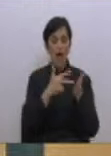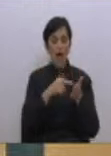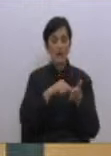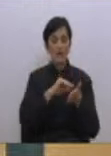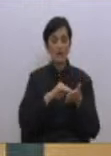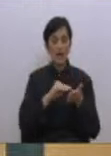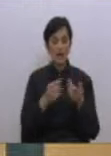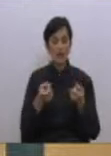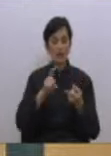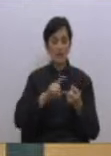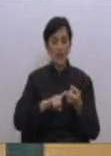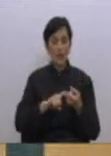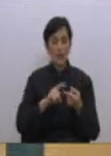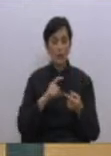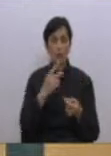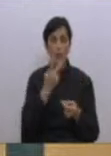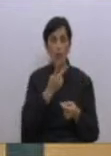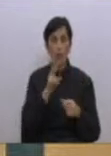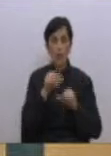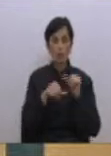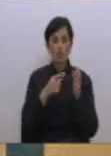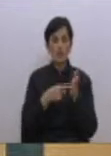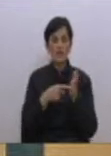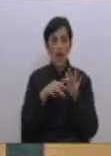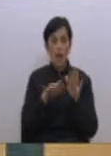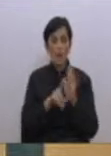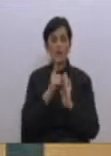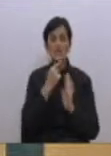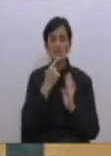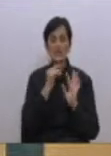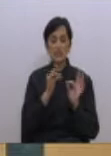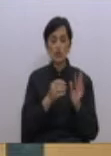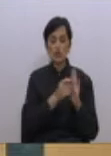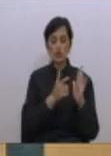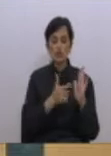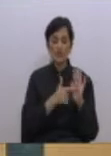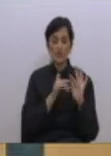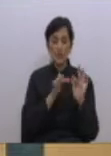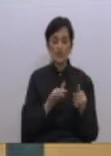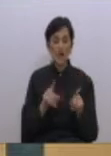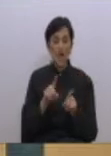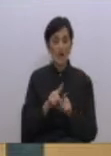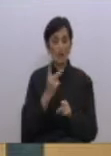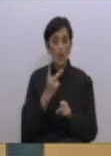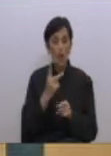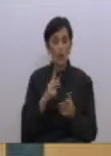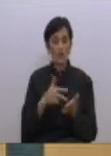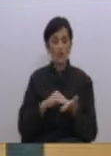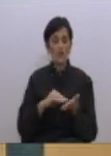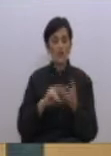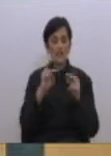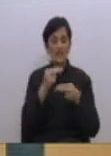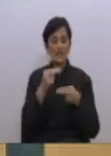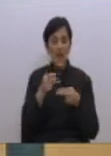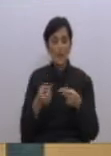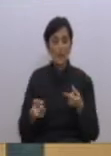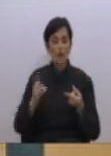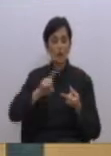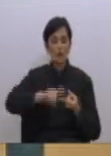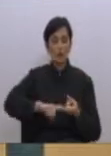საფუძველზე 2022 წელს გამოძიება დაიწყო სისხლის სამართლის 17 საქმეზე, ასევე ორი ანგარიში თემატურად დაერთო უკვე